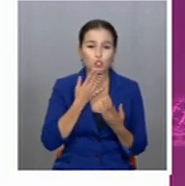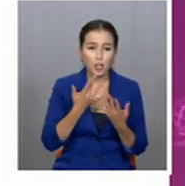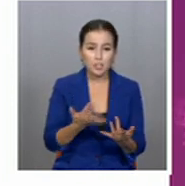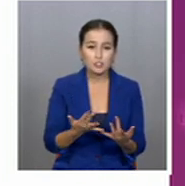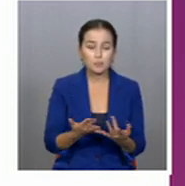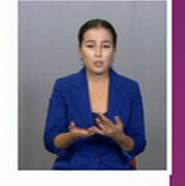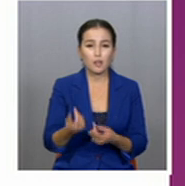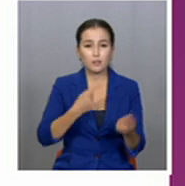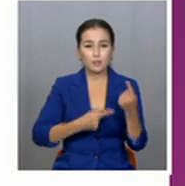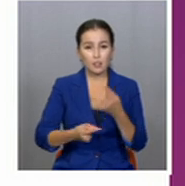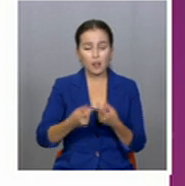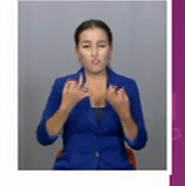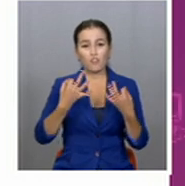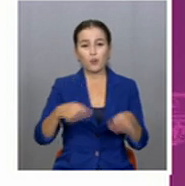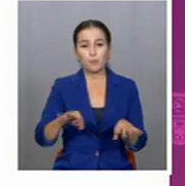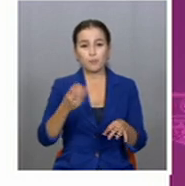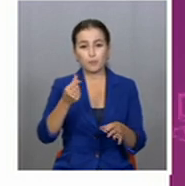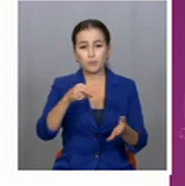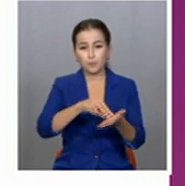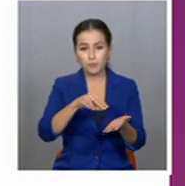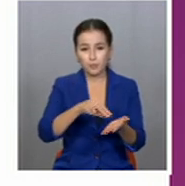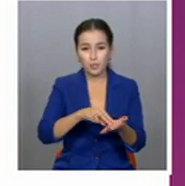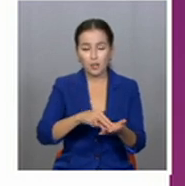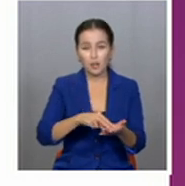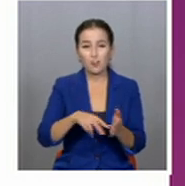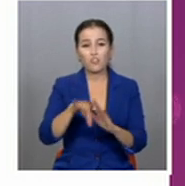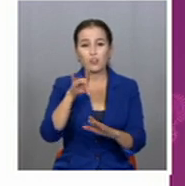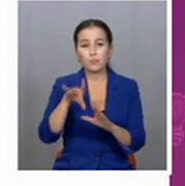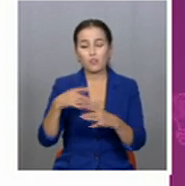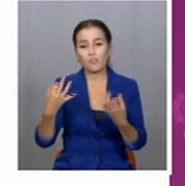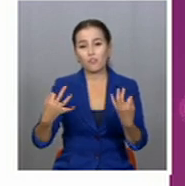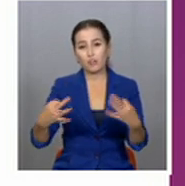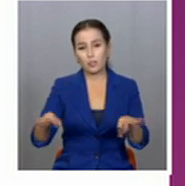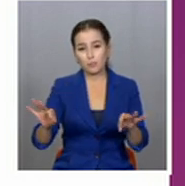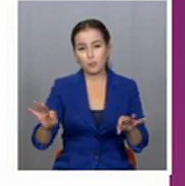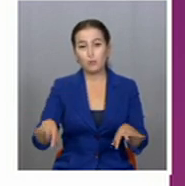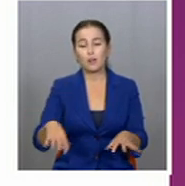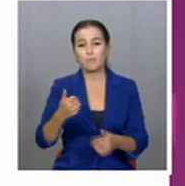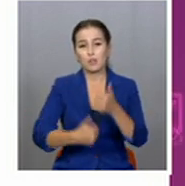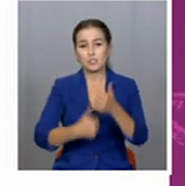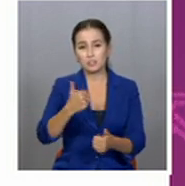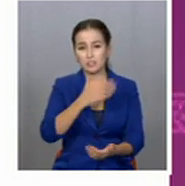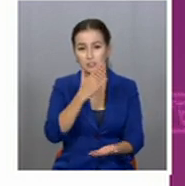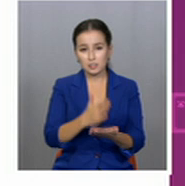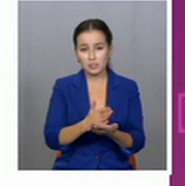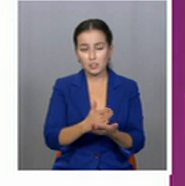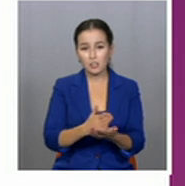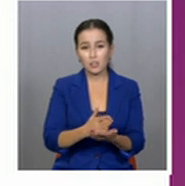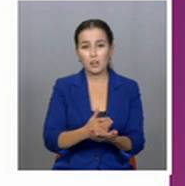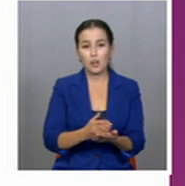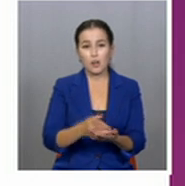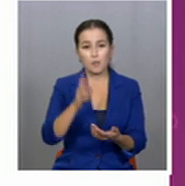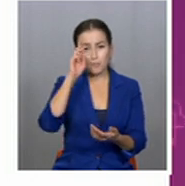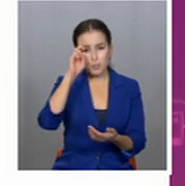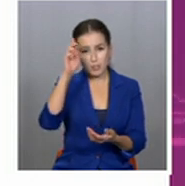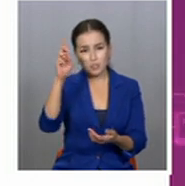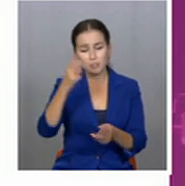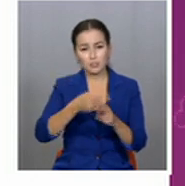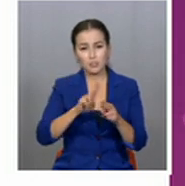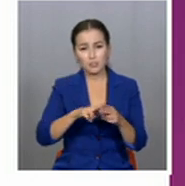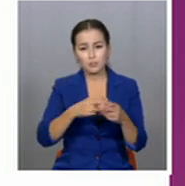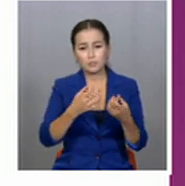еркін баға. Таңдау еркіндігі мен бәсекелестік. Билік шашыранды нарықтағы